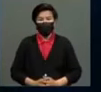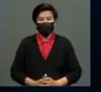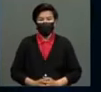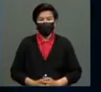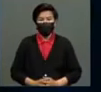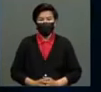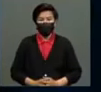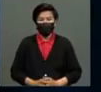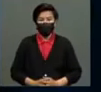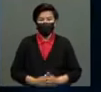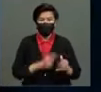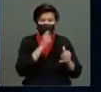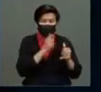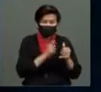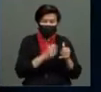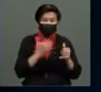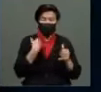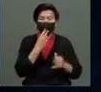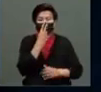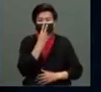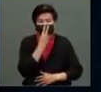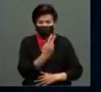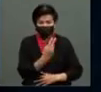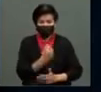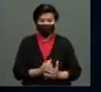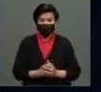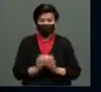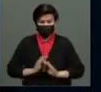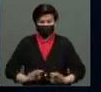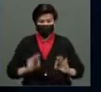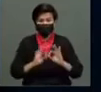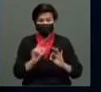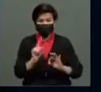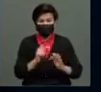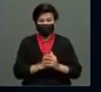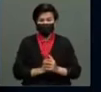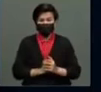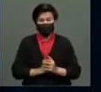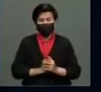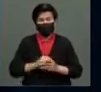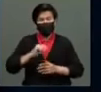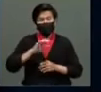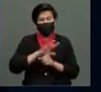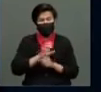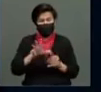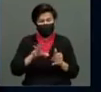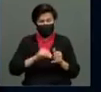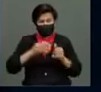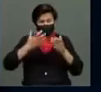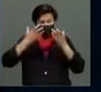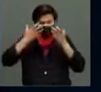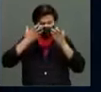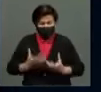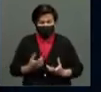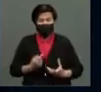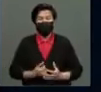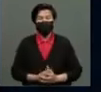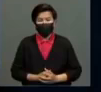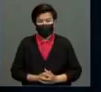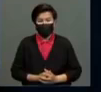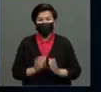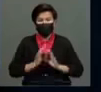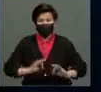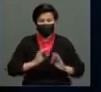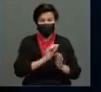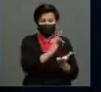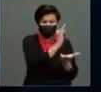ได้สัมภาษณ์ท่านนะครับเพราะว่าความเข้มข้นของผู้ป่วยอาการหนัก นะครับต้องใช้พื้นที่ของเตียงต้อง